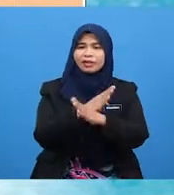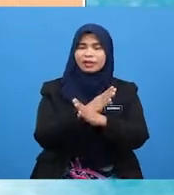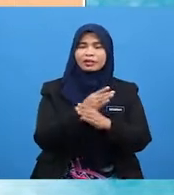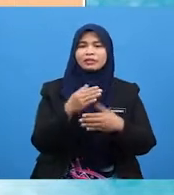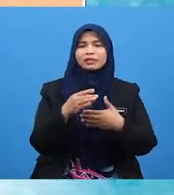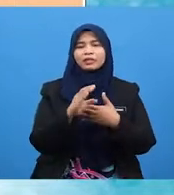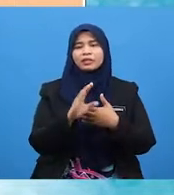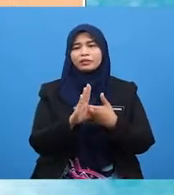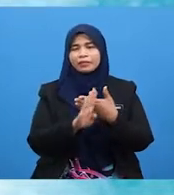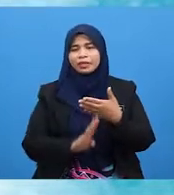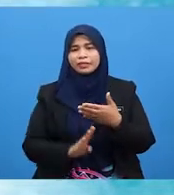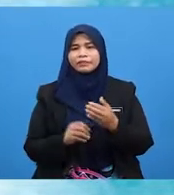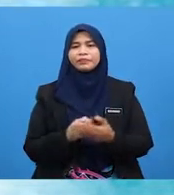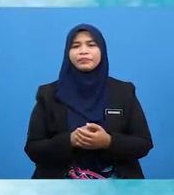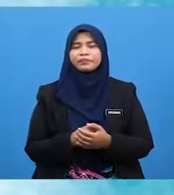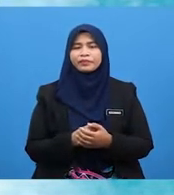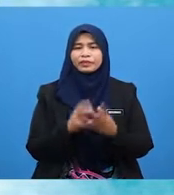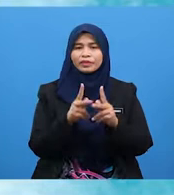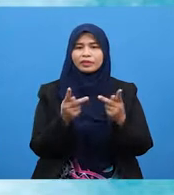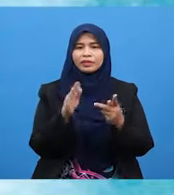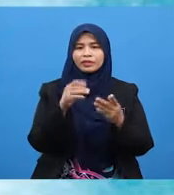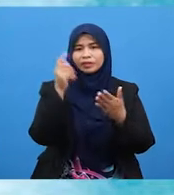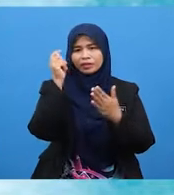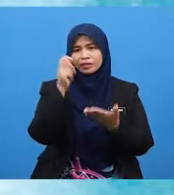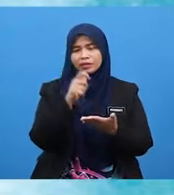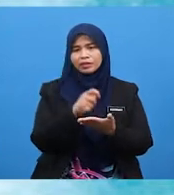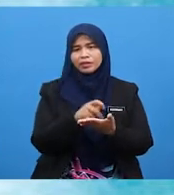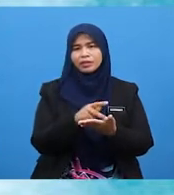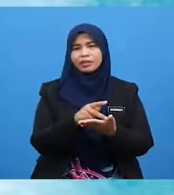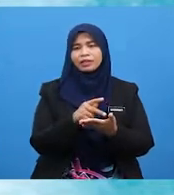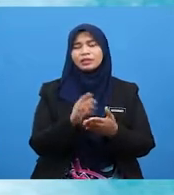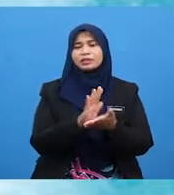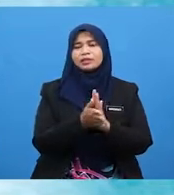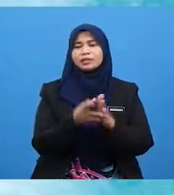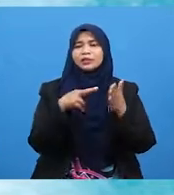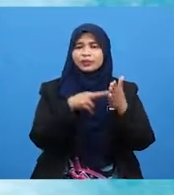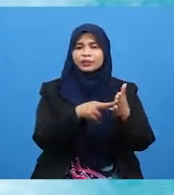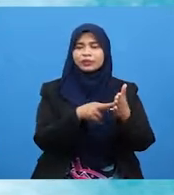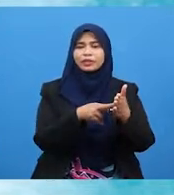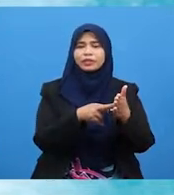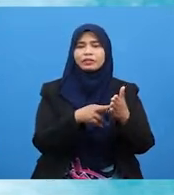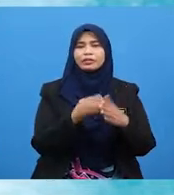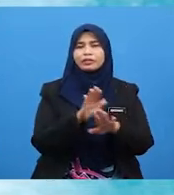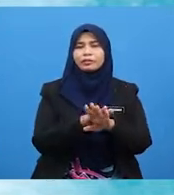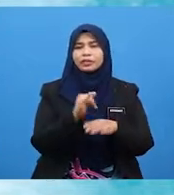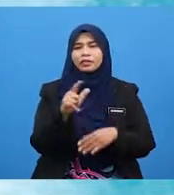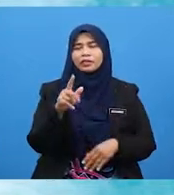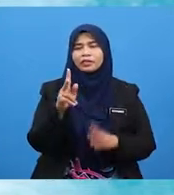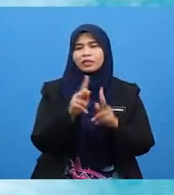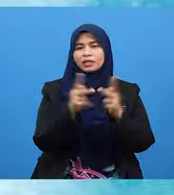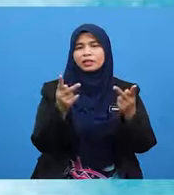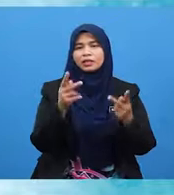kemudaratan. Kitab Imam Malik yang terkenal yang menjadi rujukan ramai para ulama ialah